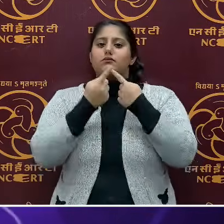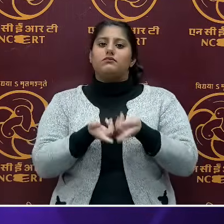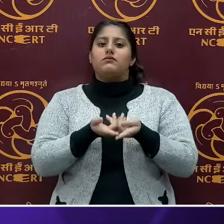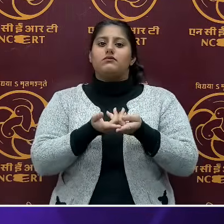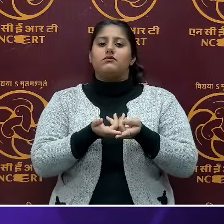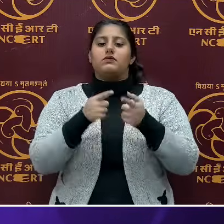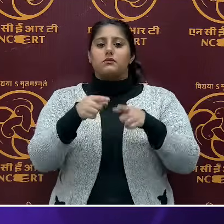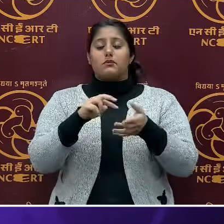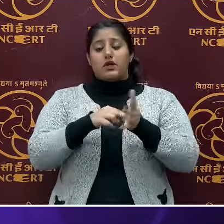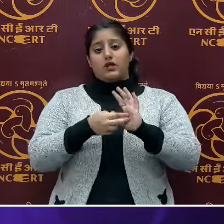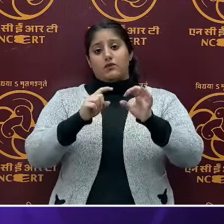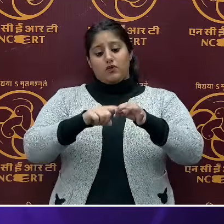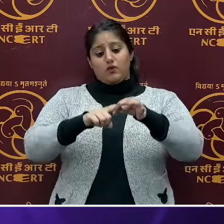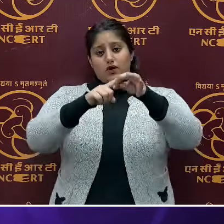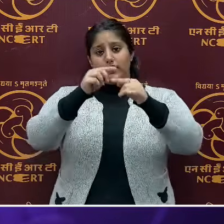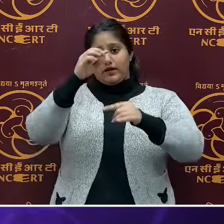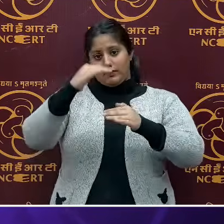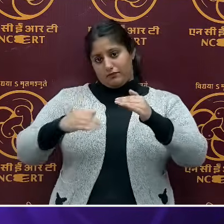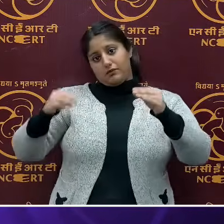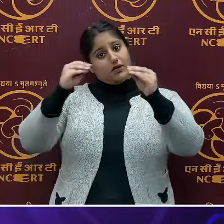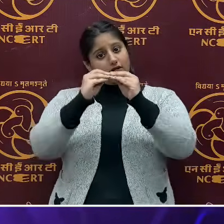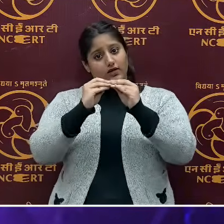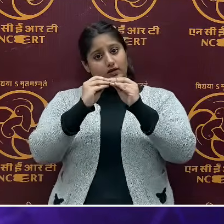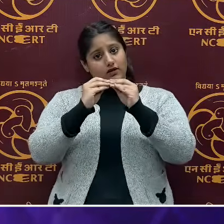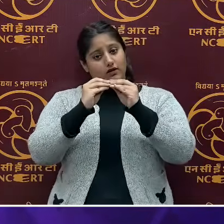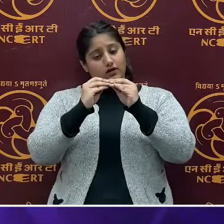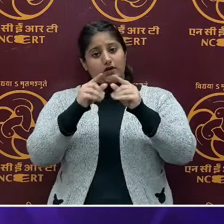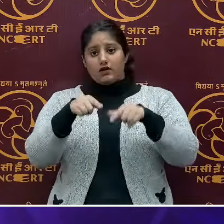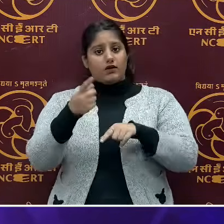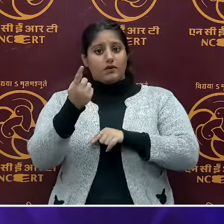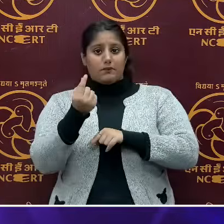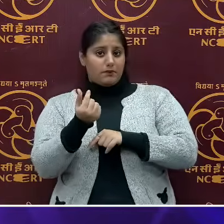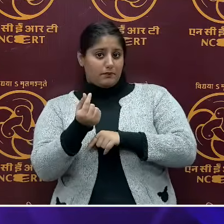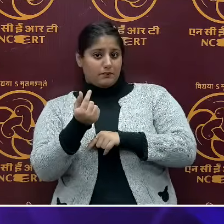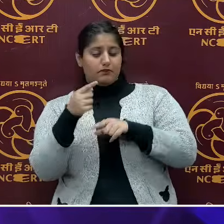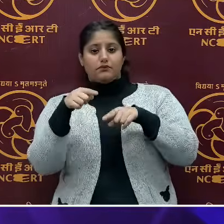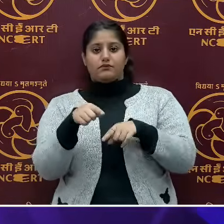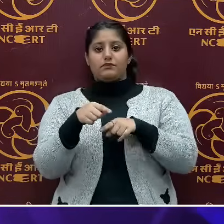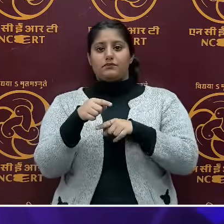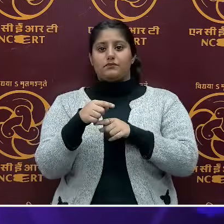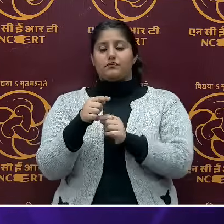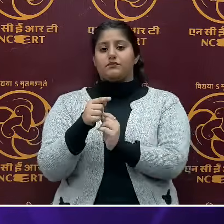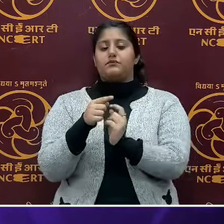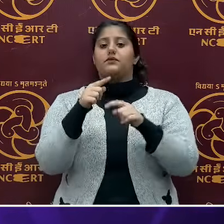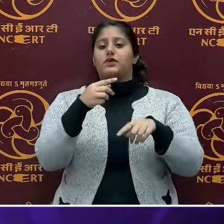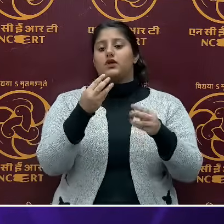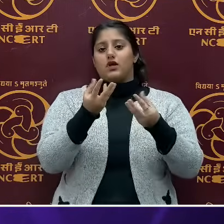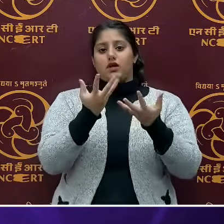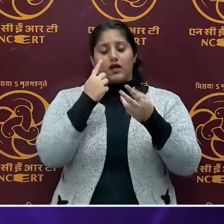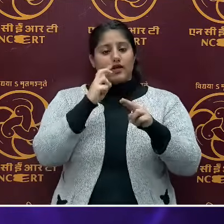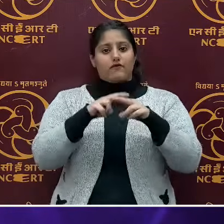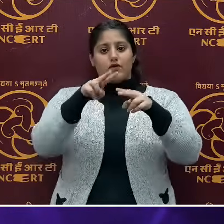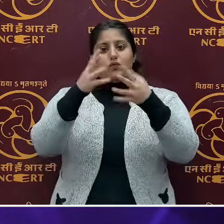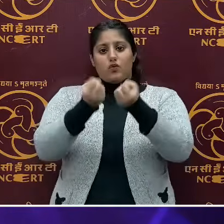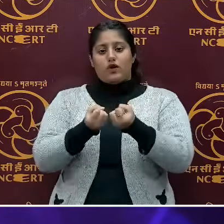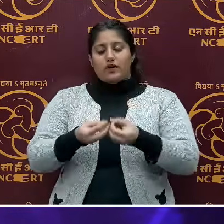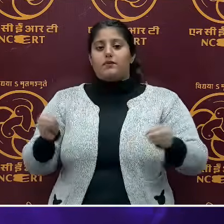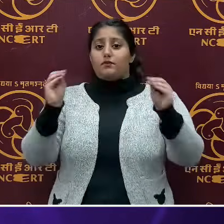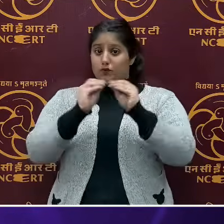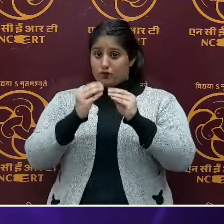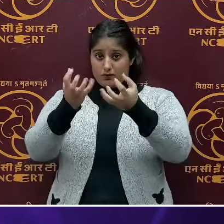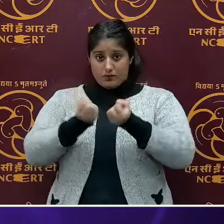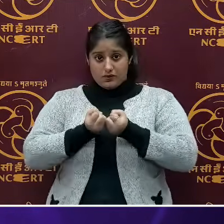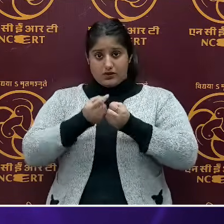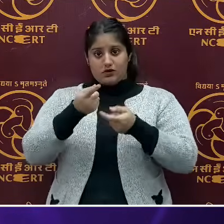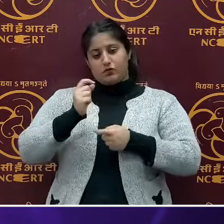the quantities are increasing, है ना? The money, the more you want to purchase the जी. things, the more you are going to